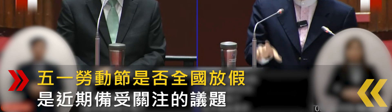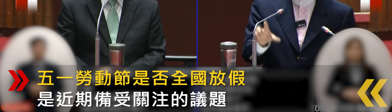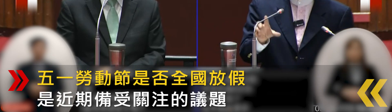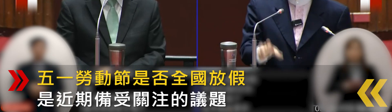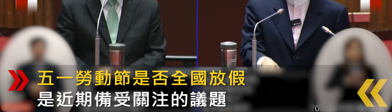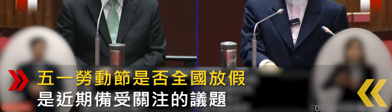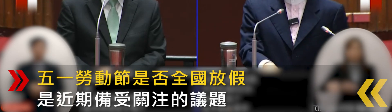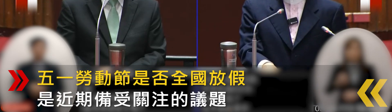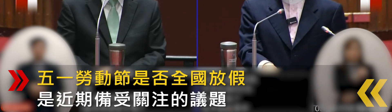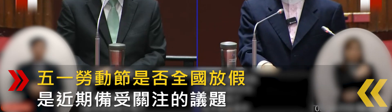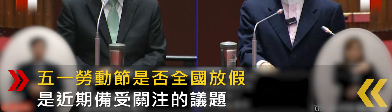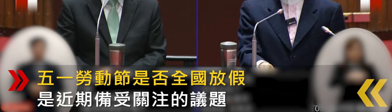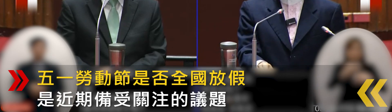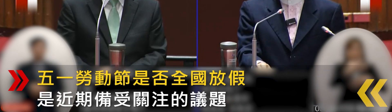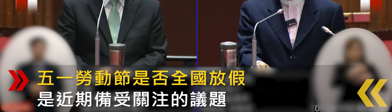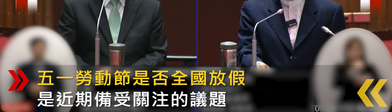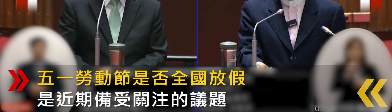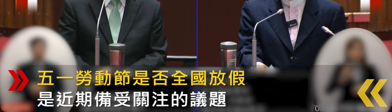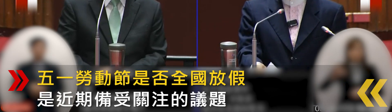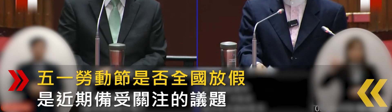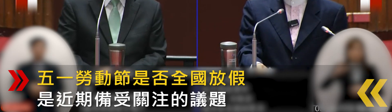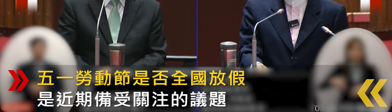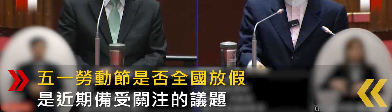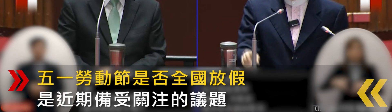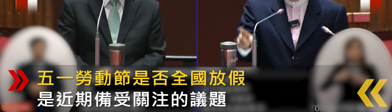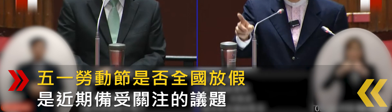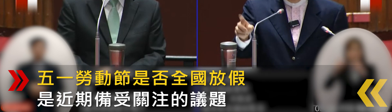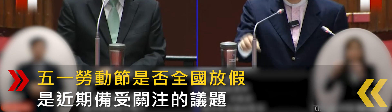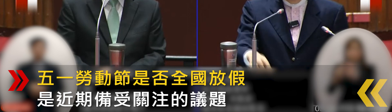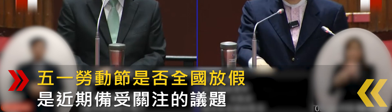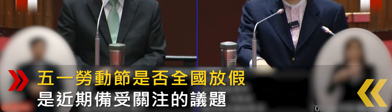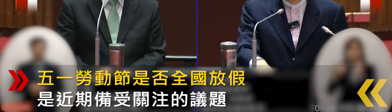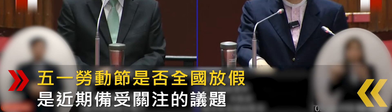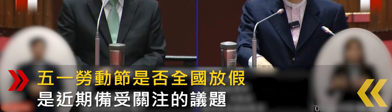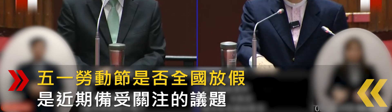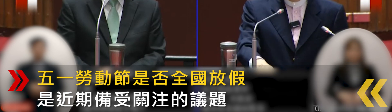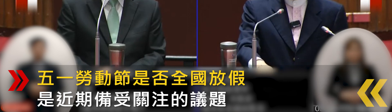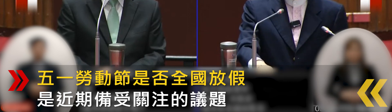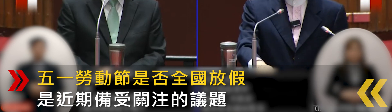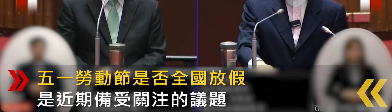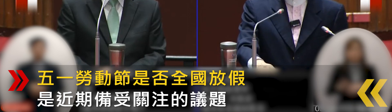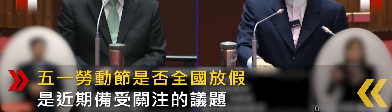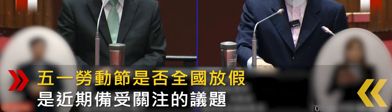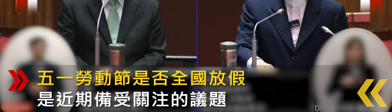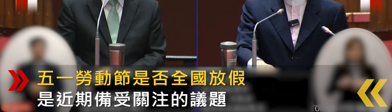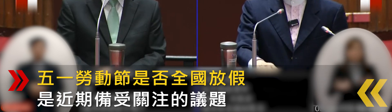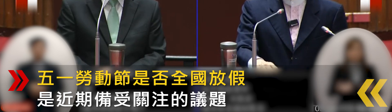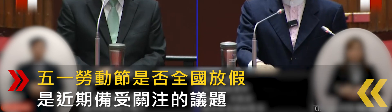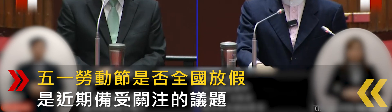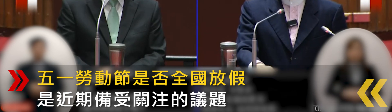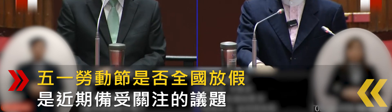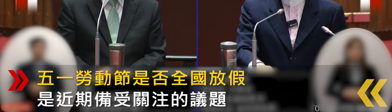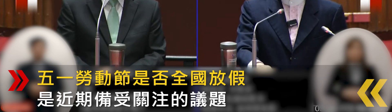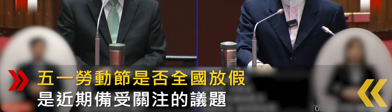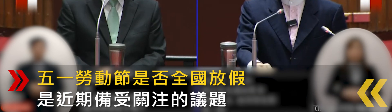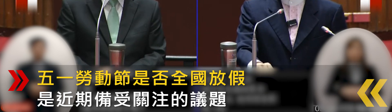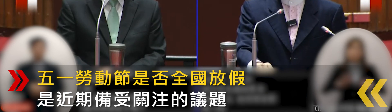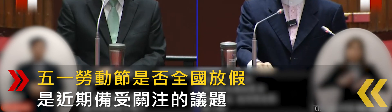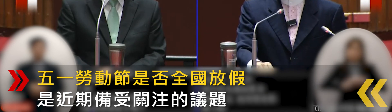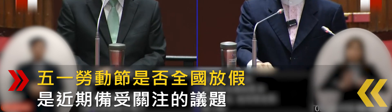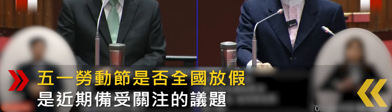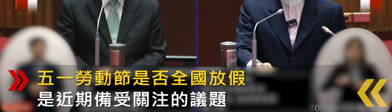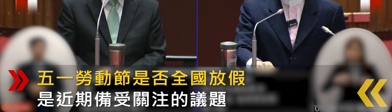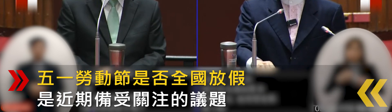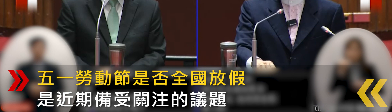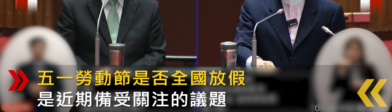杰啊，你再次回答委员的一个提问了，请那个部长可以起来哈、哦。是不是确定今年五一劳